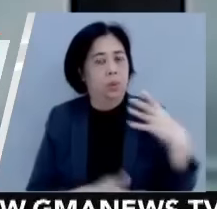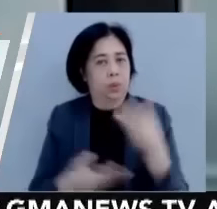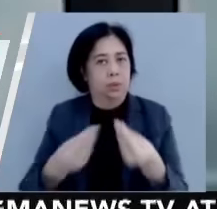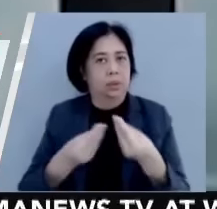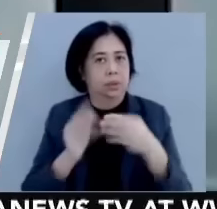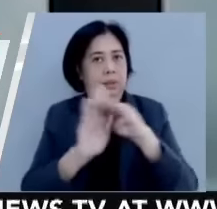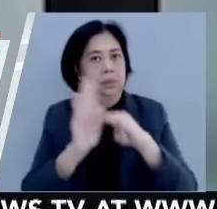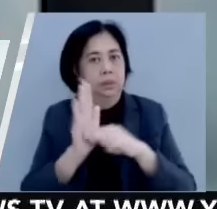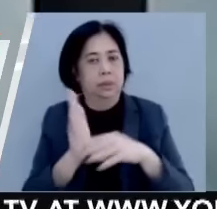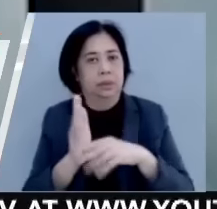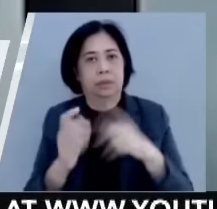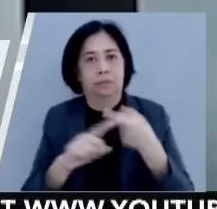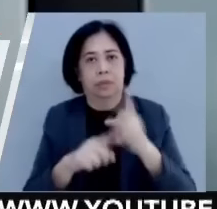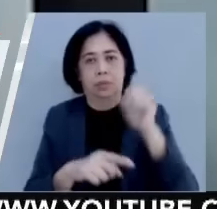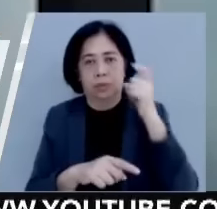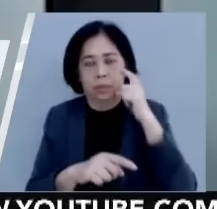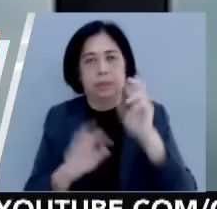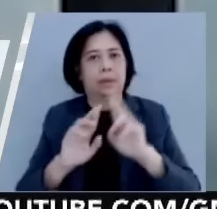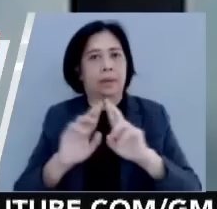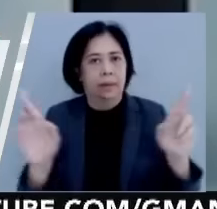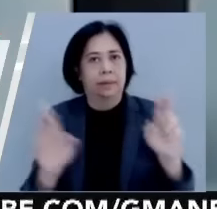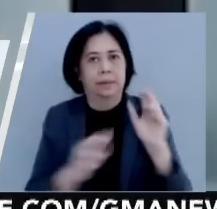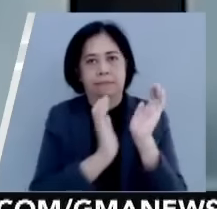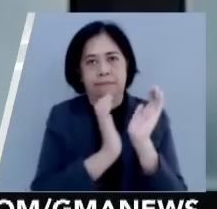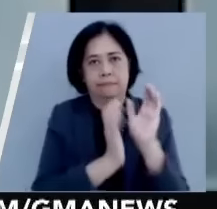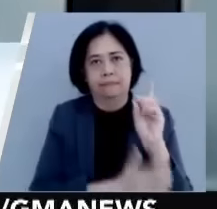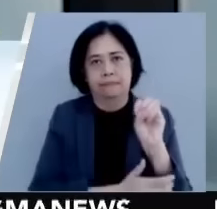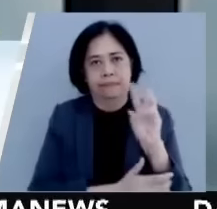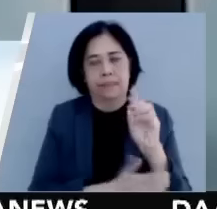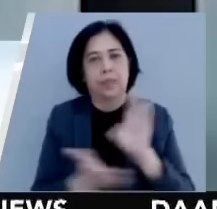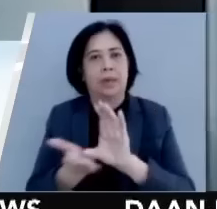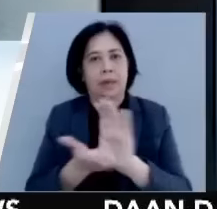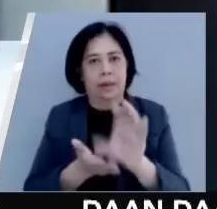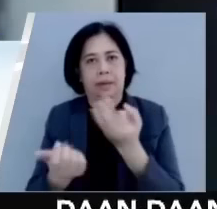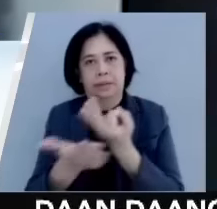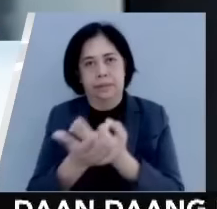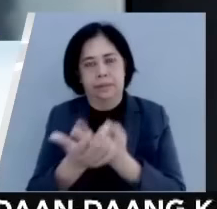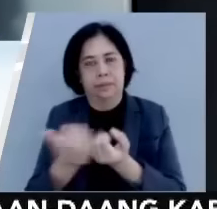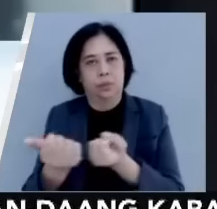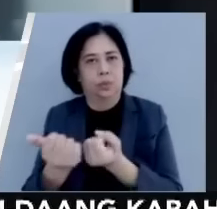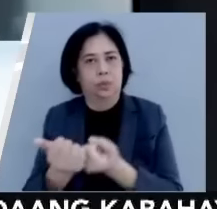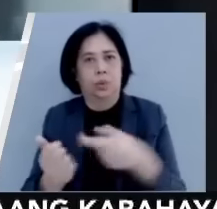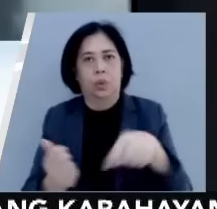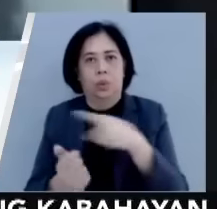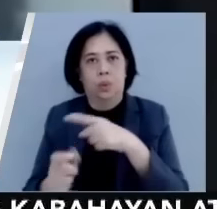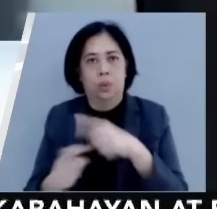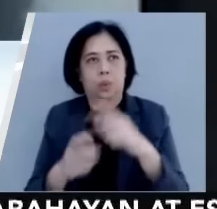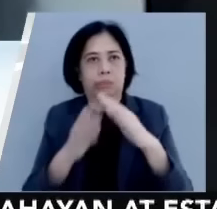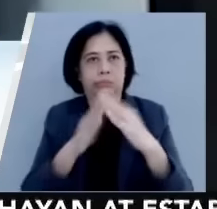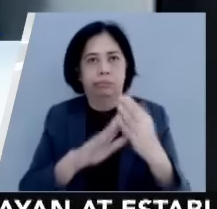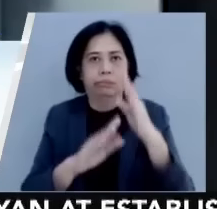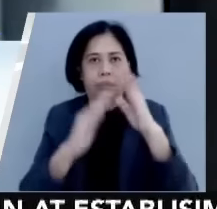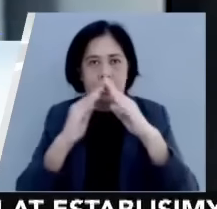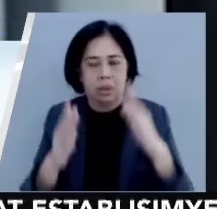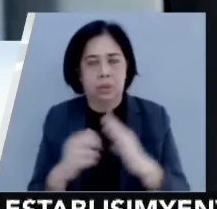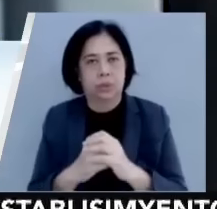government para mahanda naman ng DSWD yung cash assistance para sa mga nasiraan ng mga tahanan. Parallel to